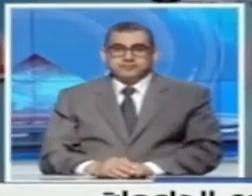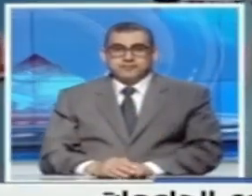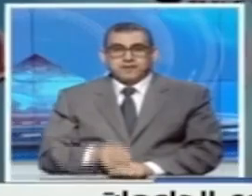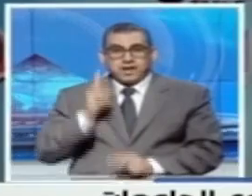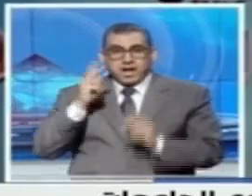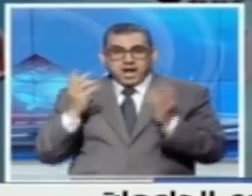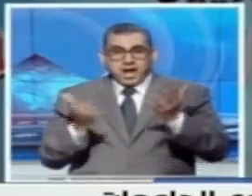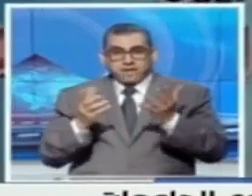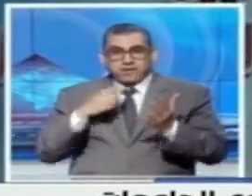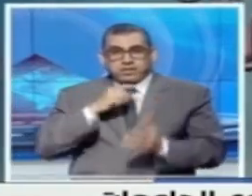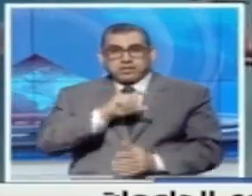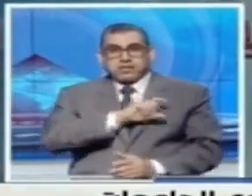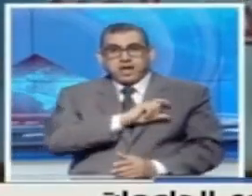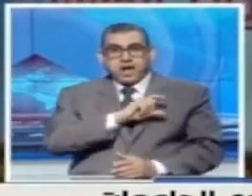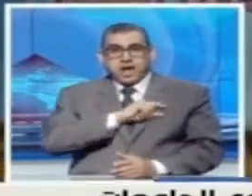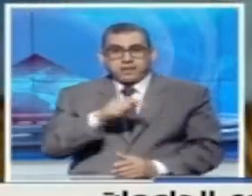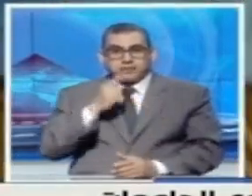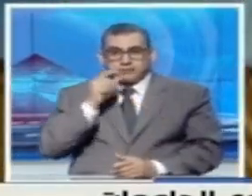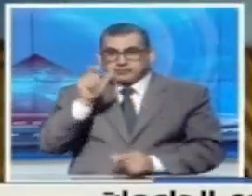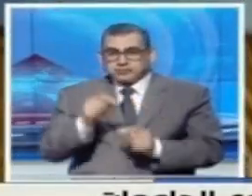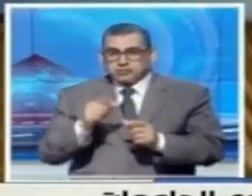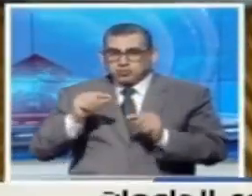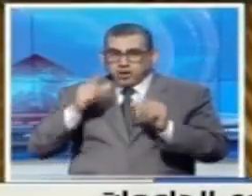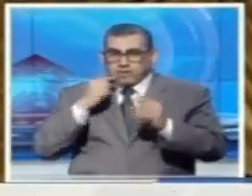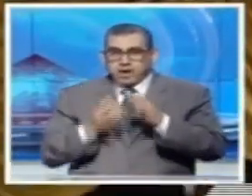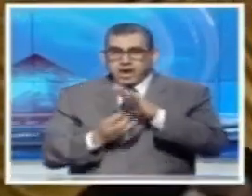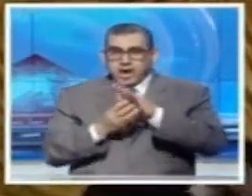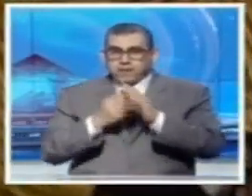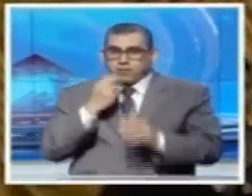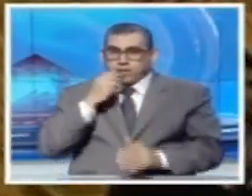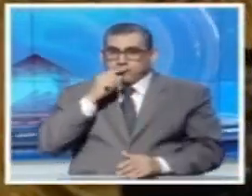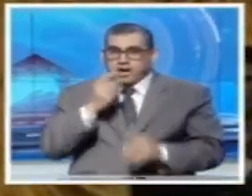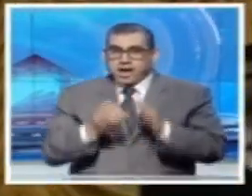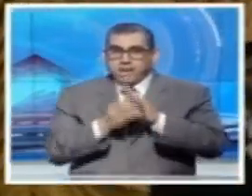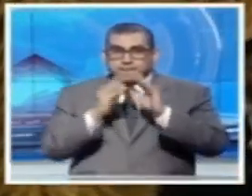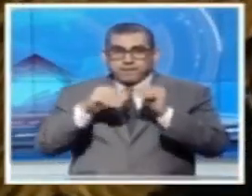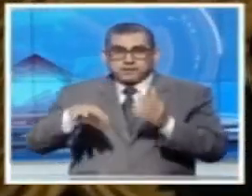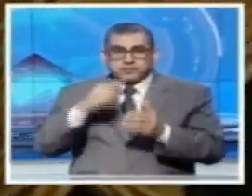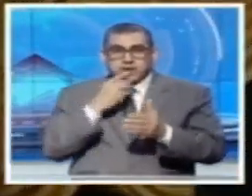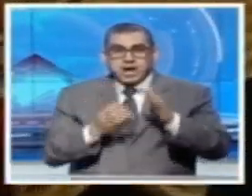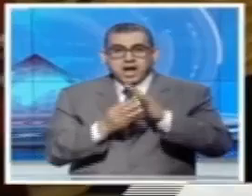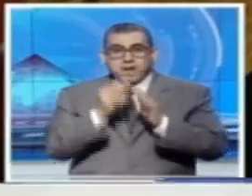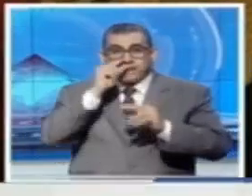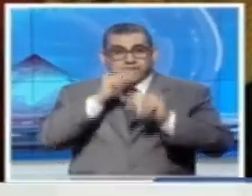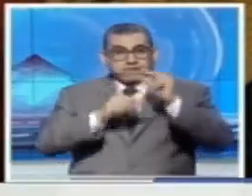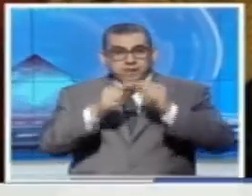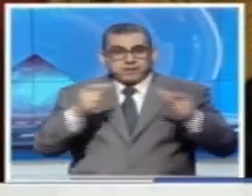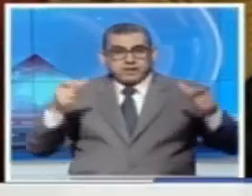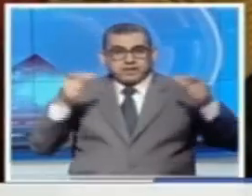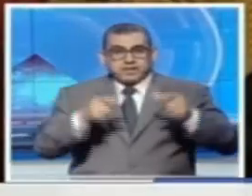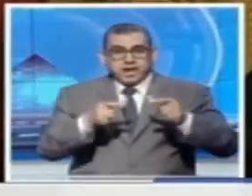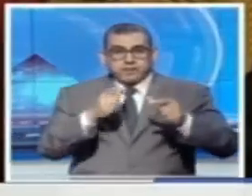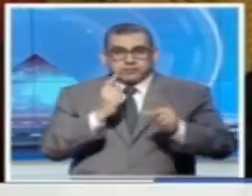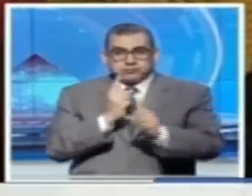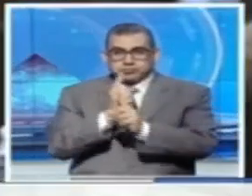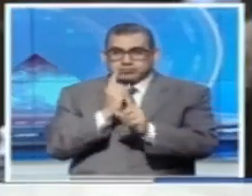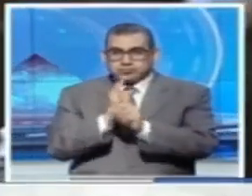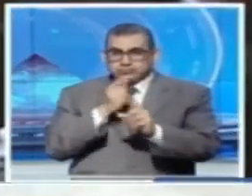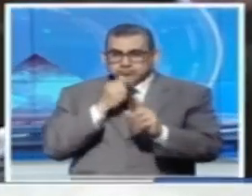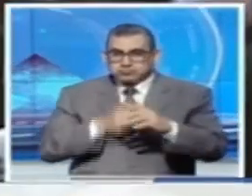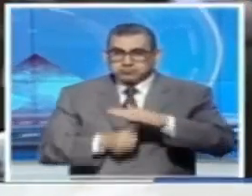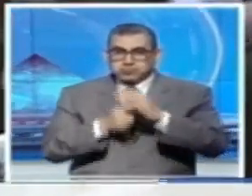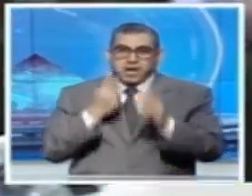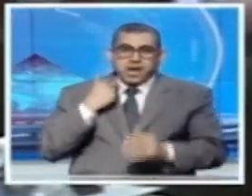للاحتفال بالطالب والطالبة المثاليين على مستوى الجامعات المصرية عقد بجامعة الفيوم فعاليات الملتقى القمة